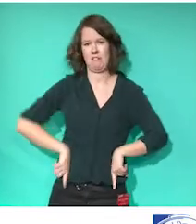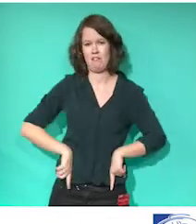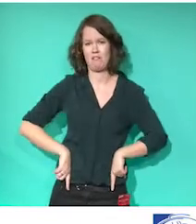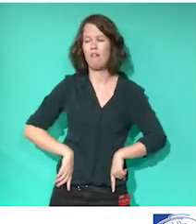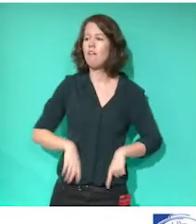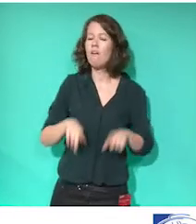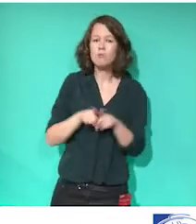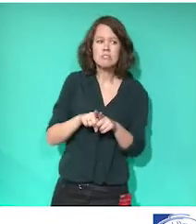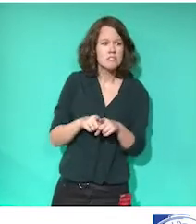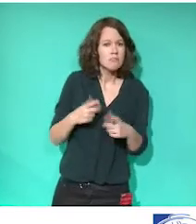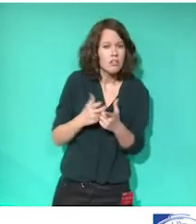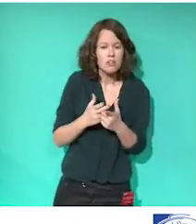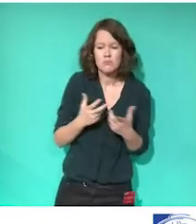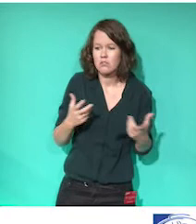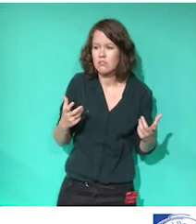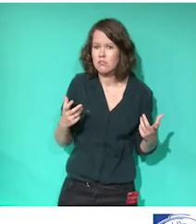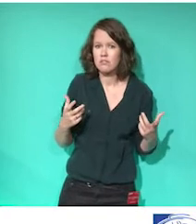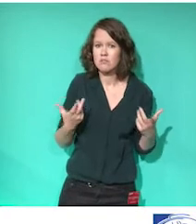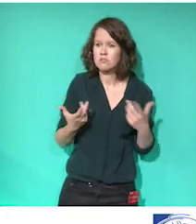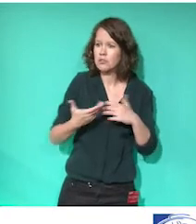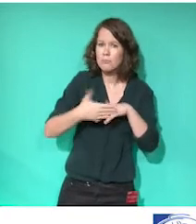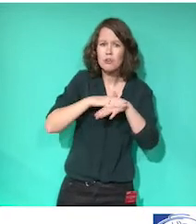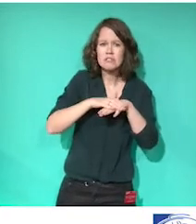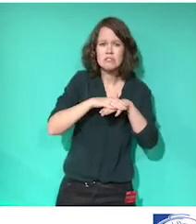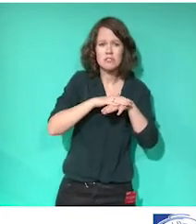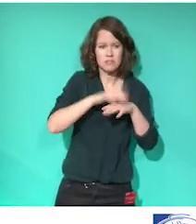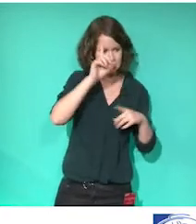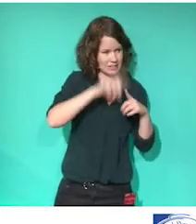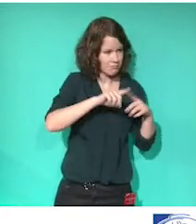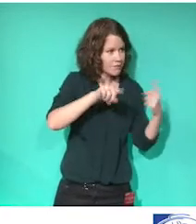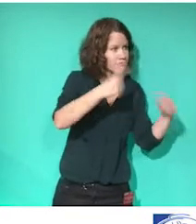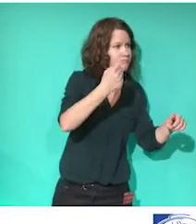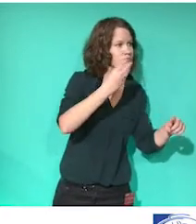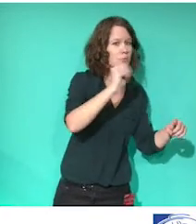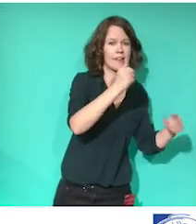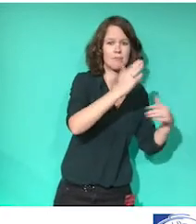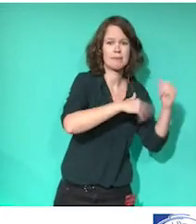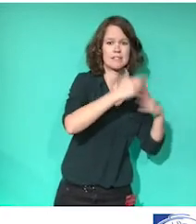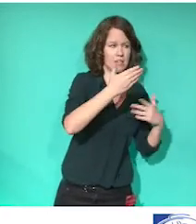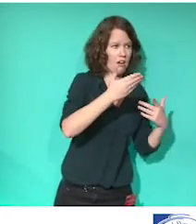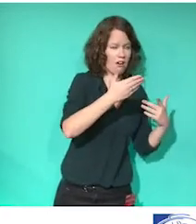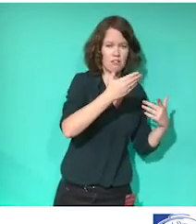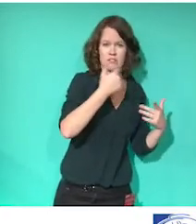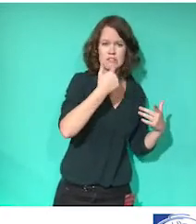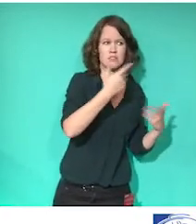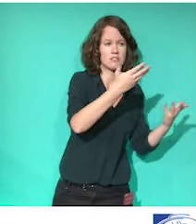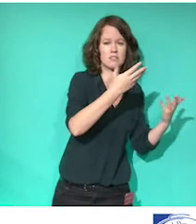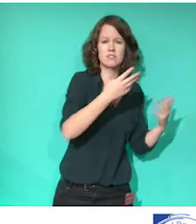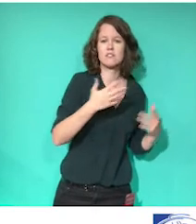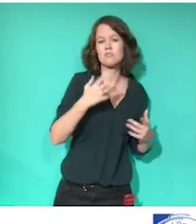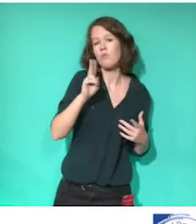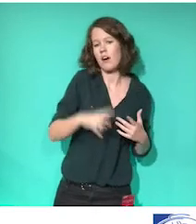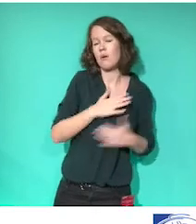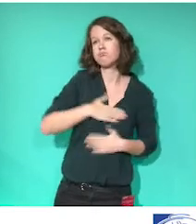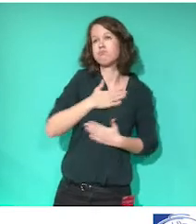bien dans justement les politiques d'accès aux métiers du numérique, les politiques économiques. Je n'ai pas eu que des sujets de